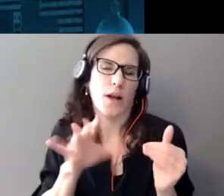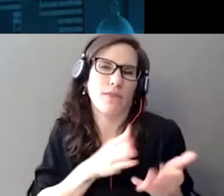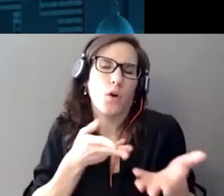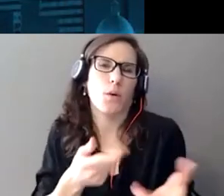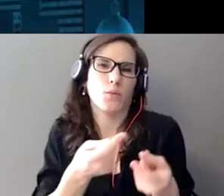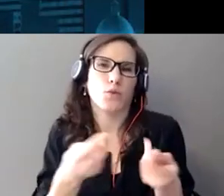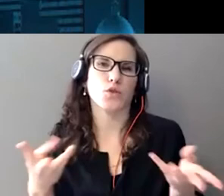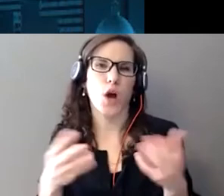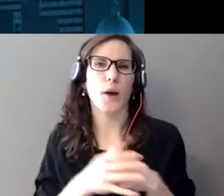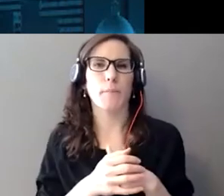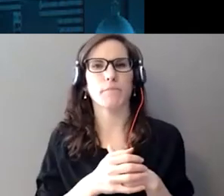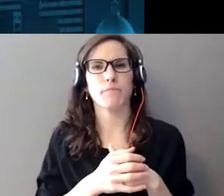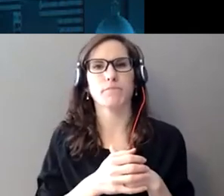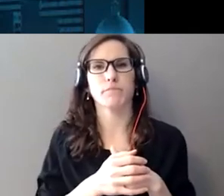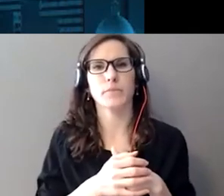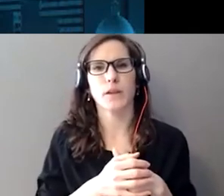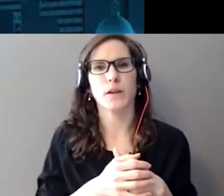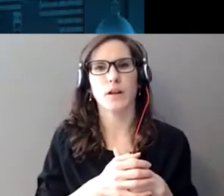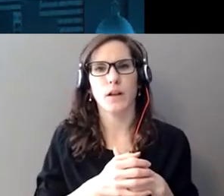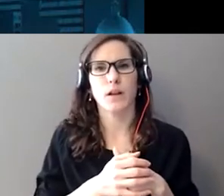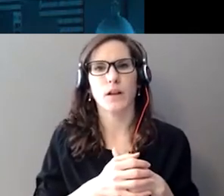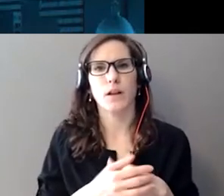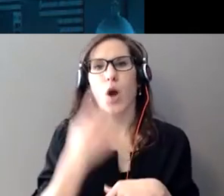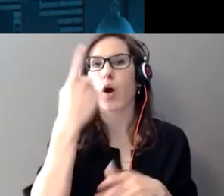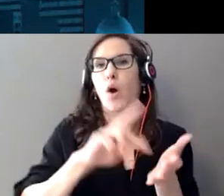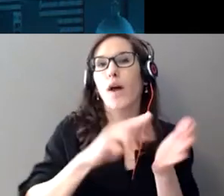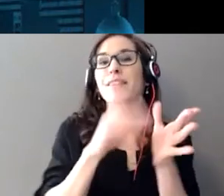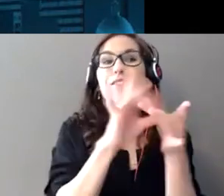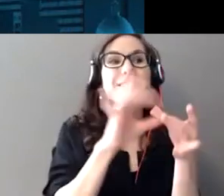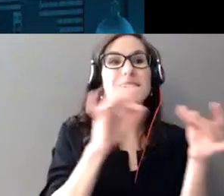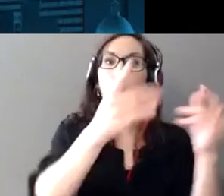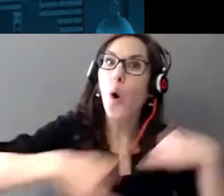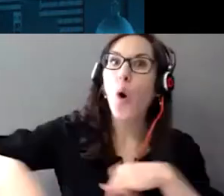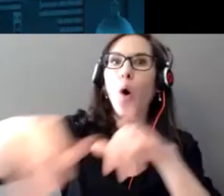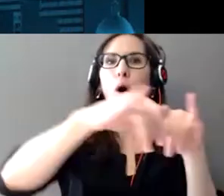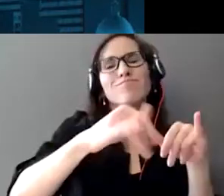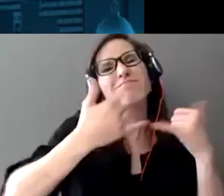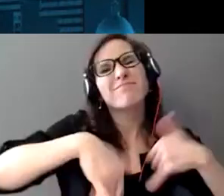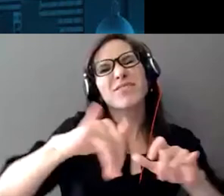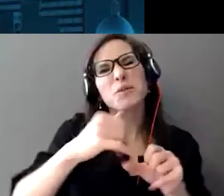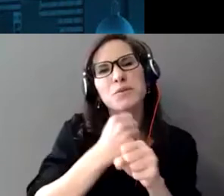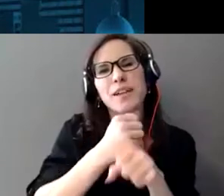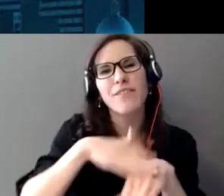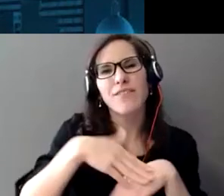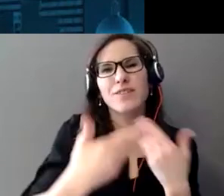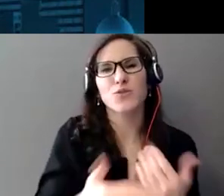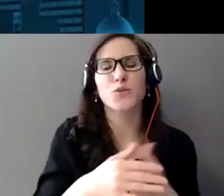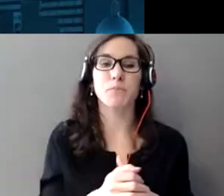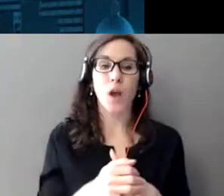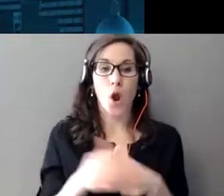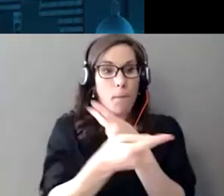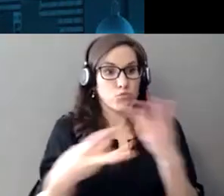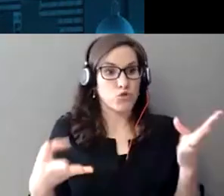à laquelle tout le monde adhérait pour l'instant c'est en travail alors qu'est-ce que ça comme effet cette coexistence de cadres